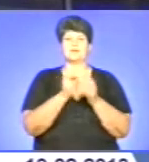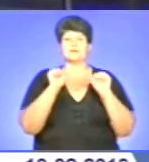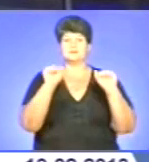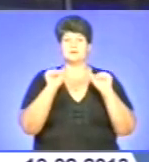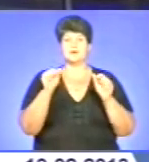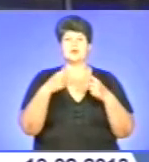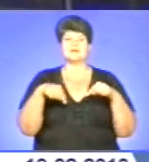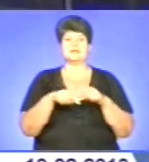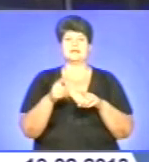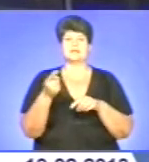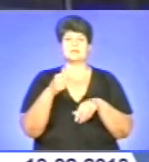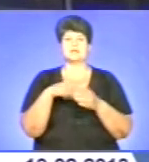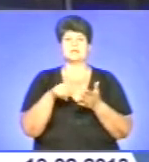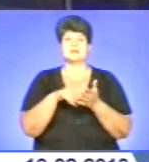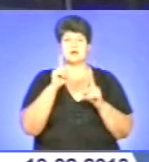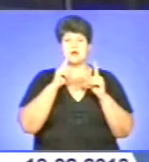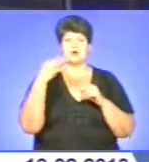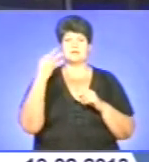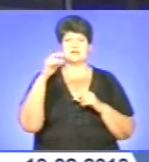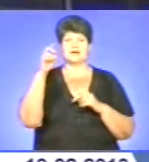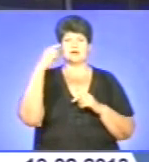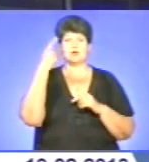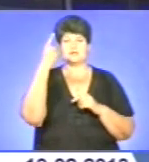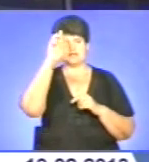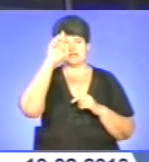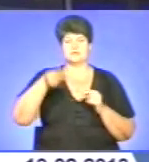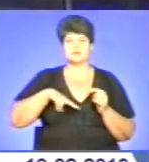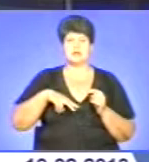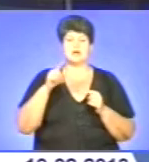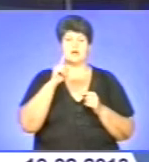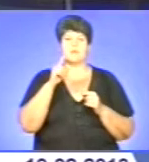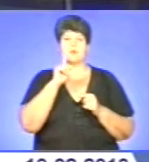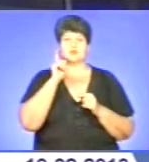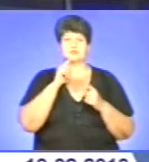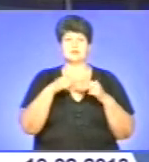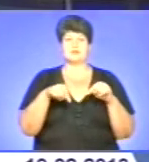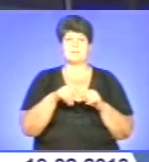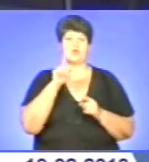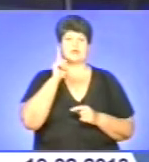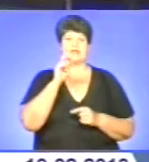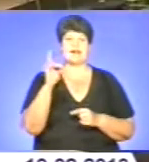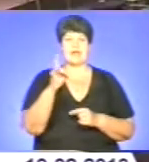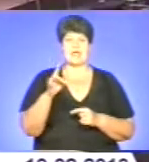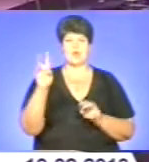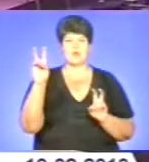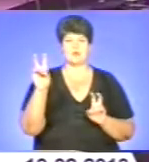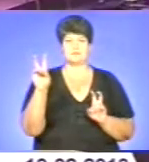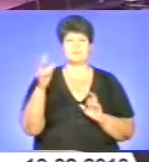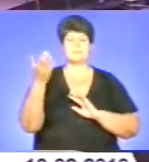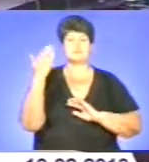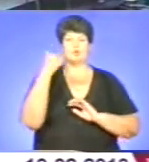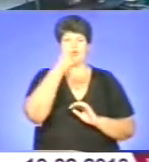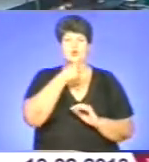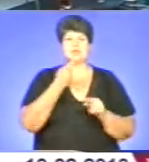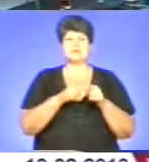рада обласна державна адміністрація та обласна організація молоді регіони детальніше у сюжеті минулий річ це